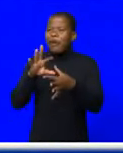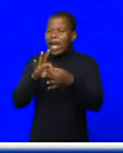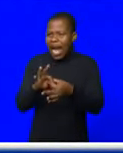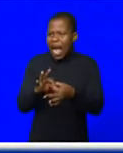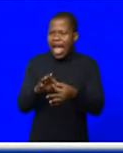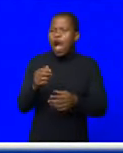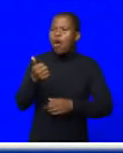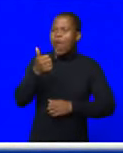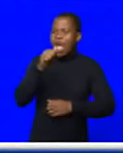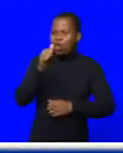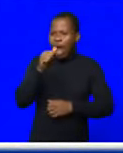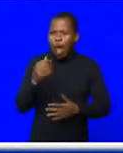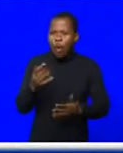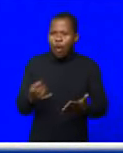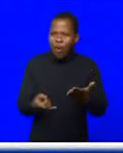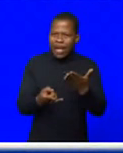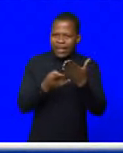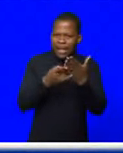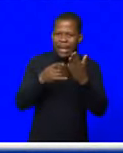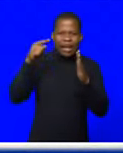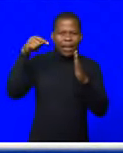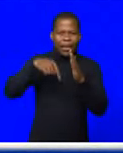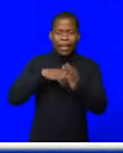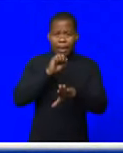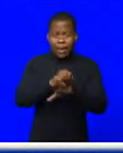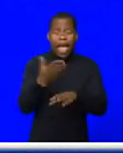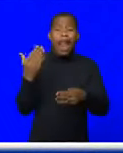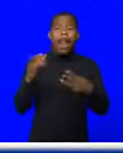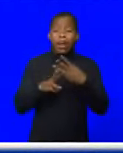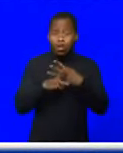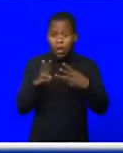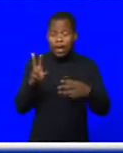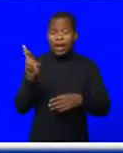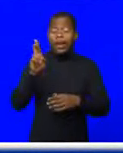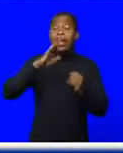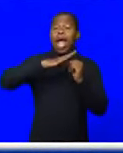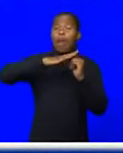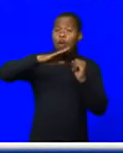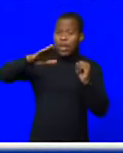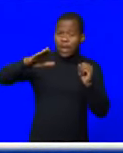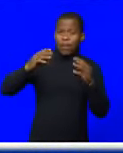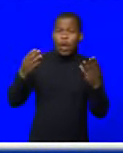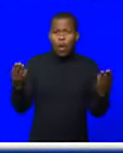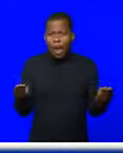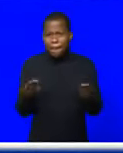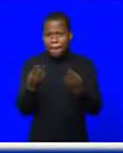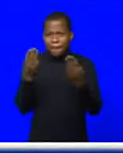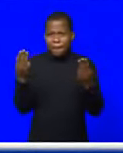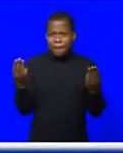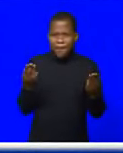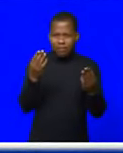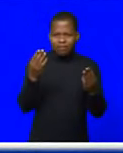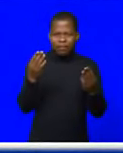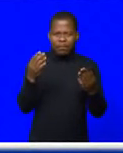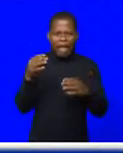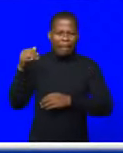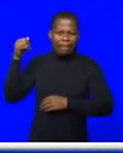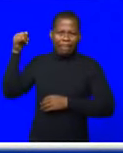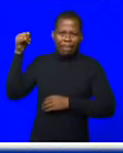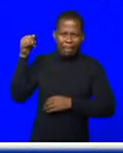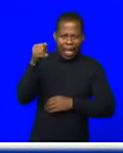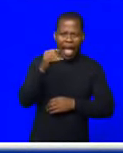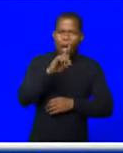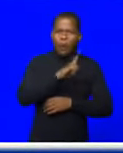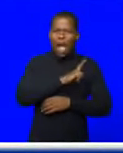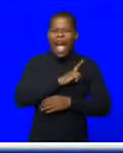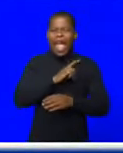eveni elivikini leliphelile esifundzeni saselibonjeni kube khona labagwazene ngesikhali lapho khona bebahlangene